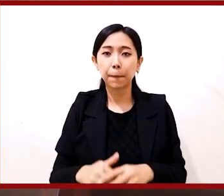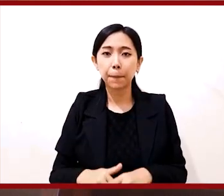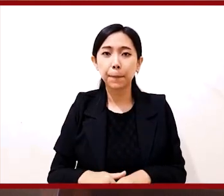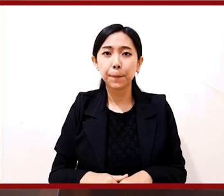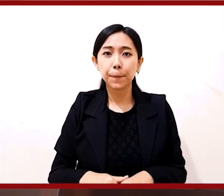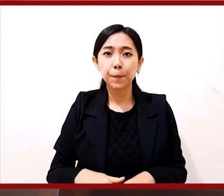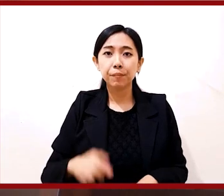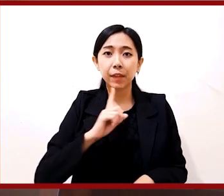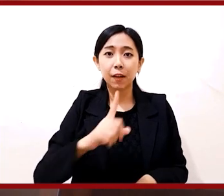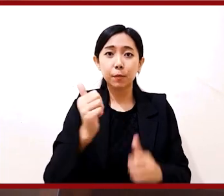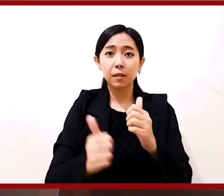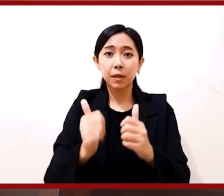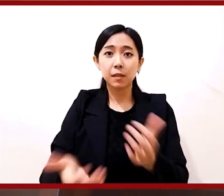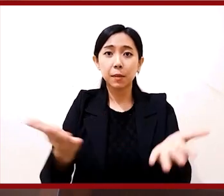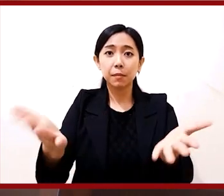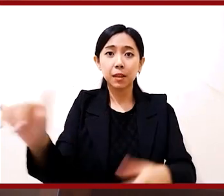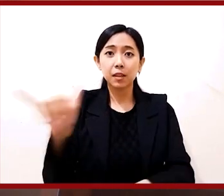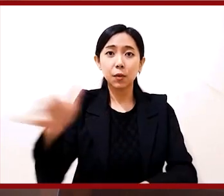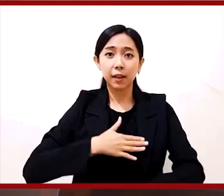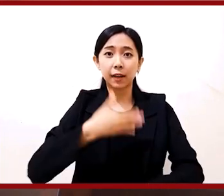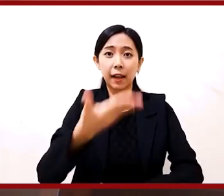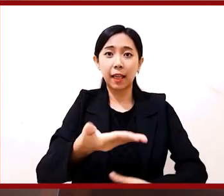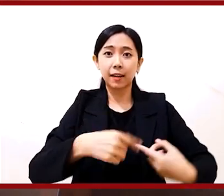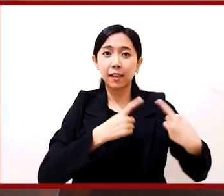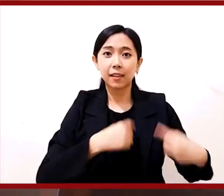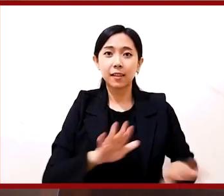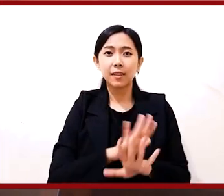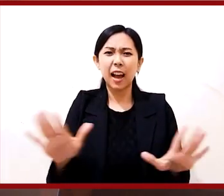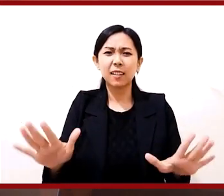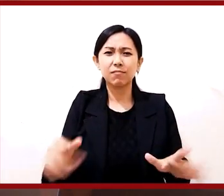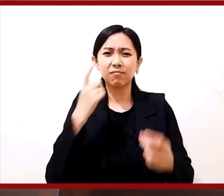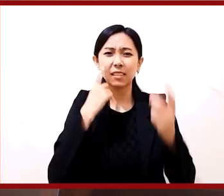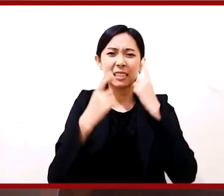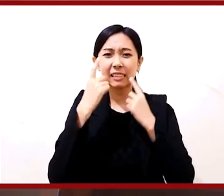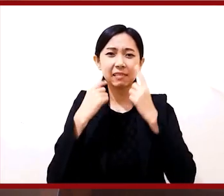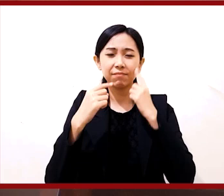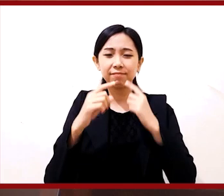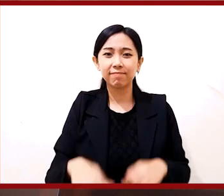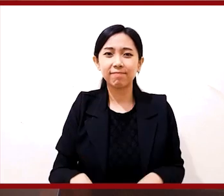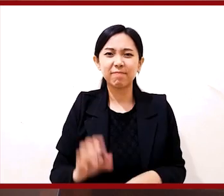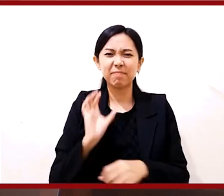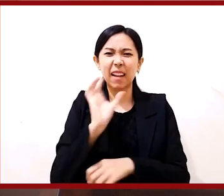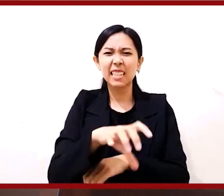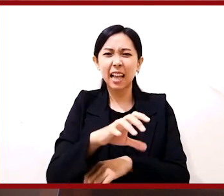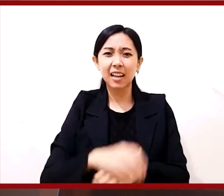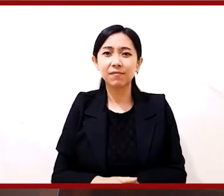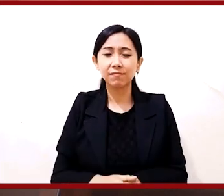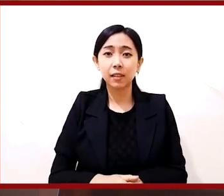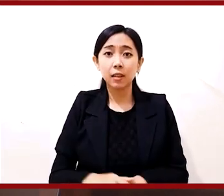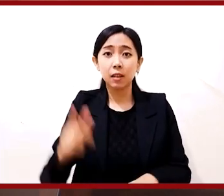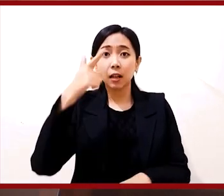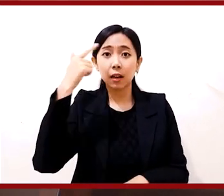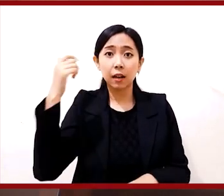menyatakan, "Hendaklah masing-masing memberikan menurut kerelaan hatinya, jangan dengan sedih hati atau dengan